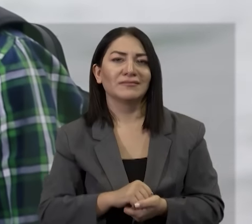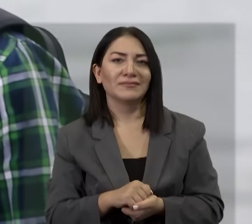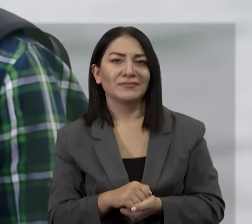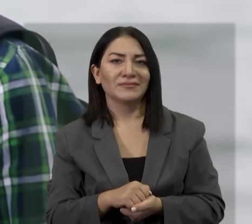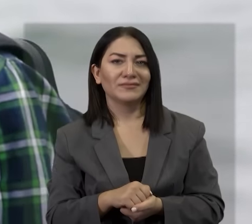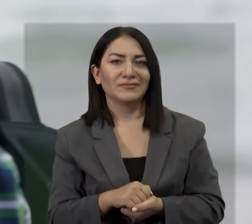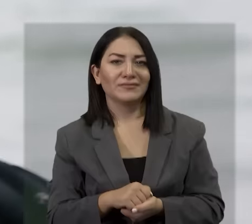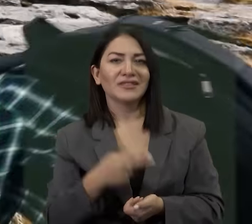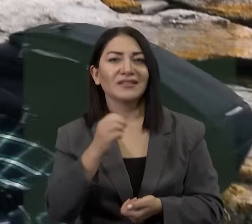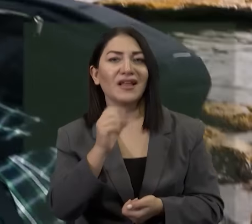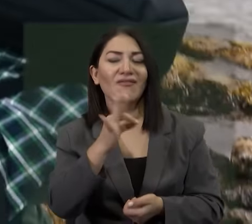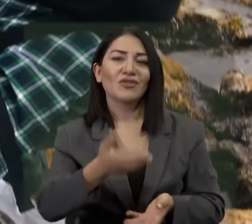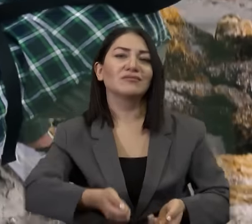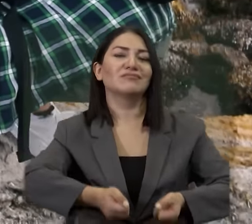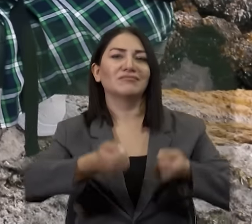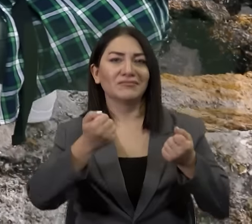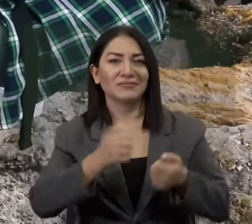Դավո,